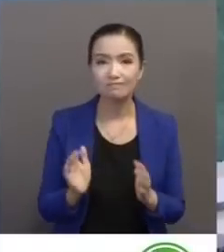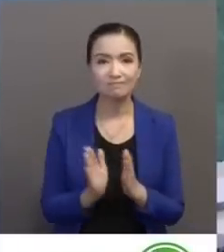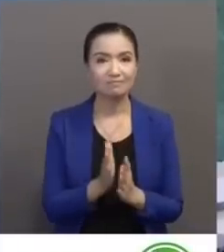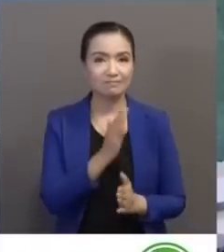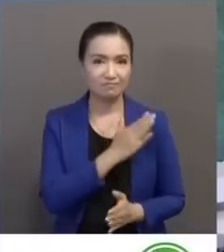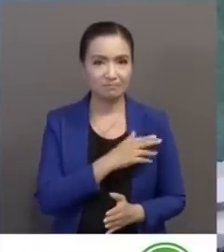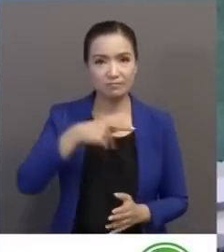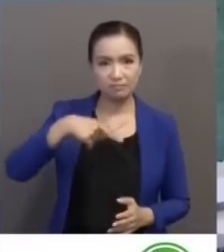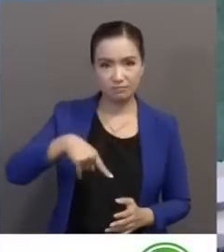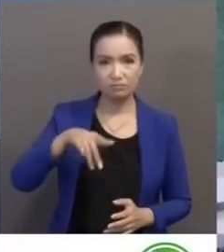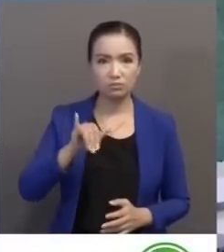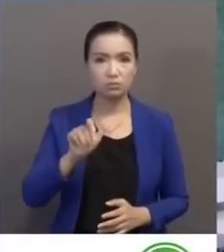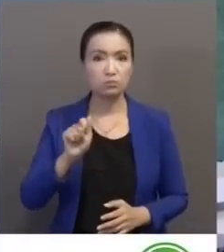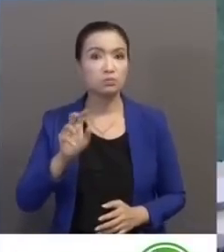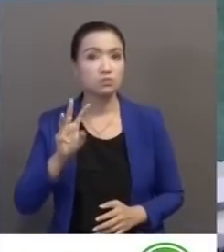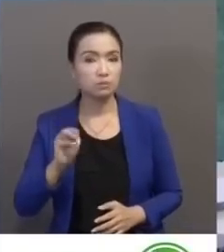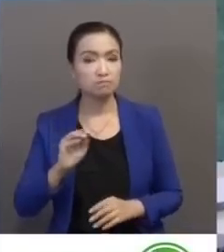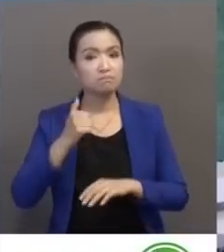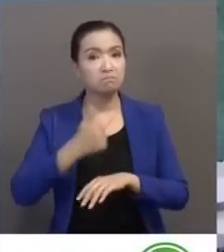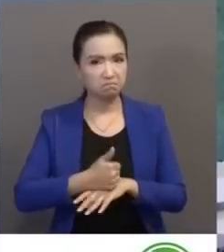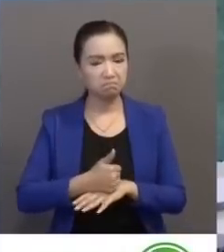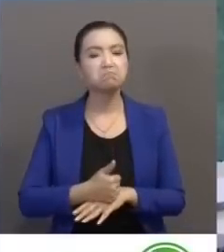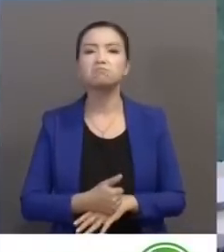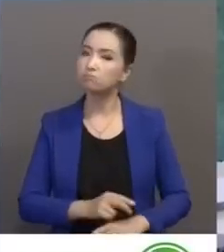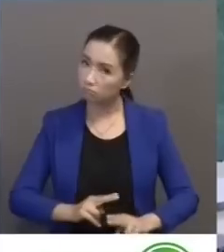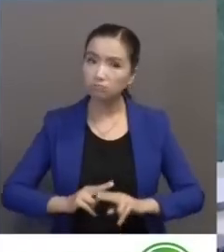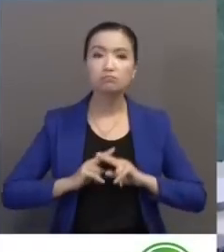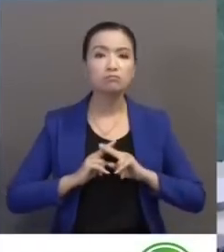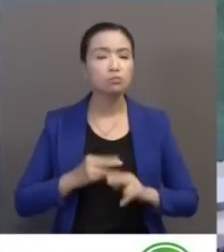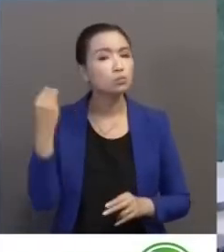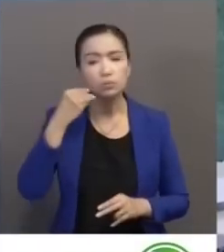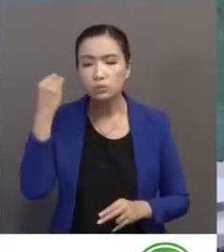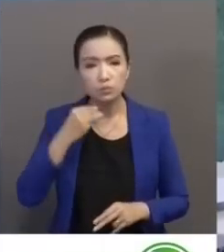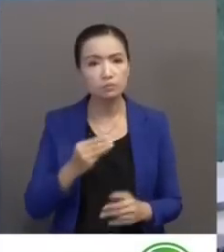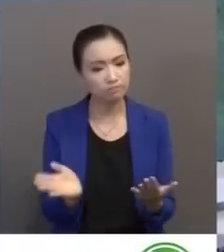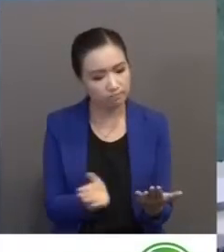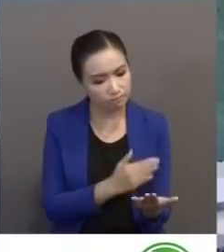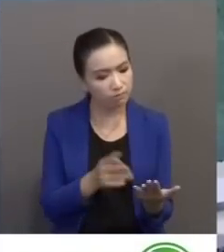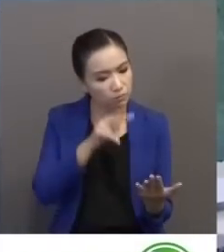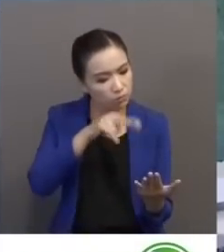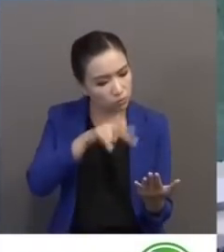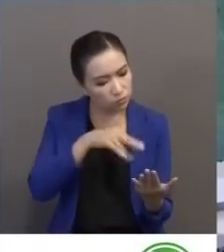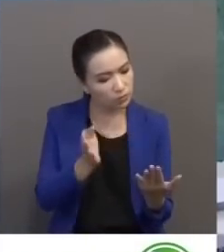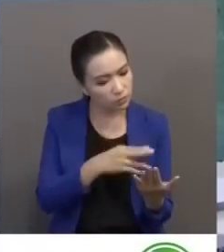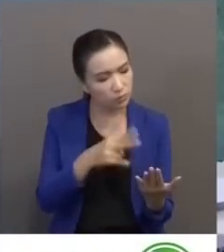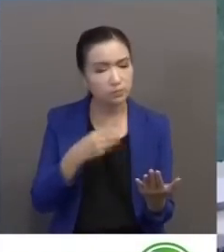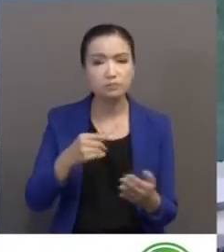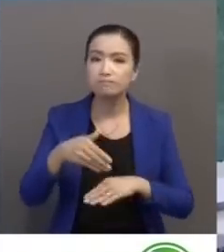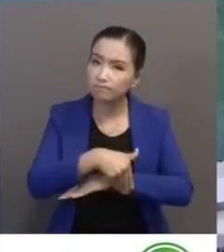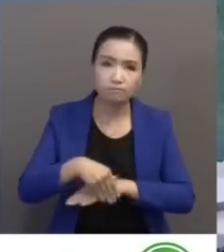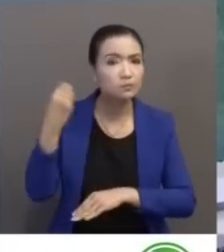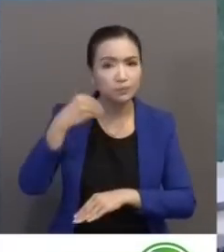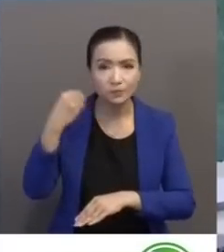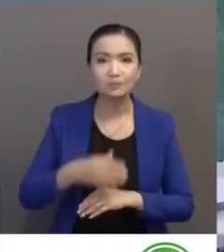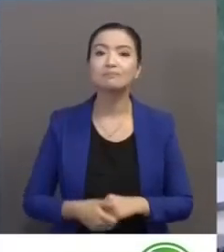กัลยาโนเจ้าอาวาสจะเป็นผู้ตรวจสอบบัญชีด้วยตัวเองในทุกวันเราจะลงพื้นที่ไปเกาะติดเรื่องนี้กับคุณสุนทรียา